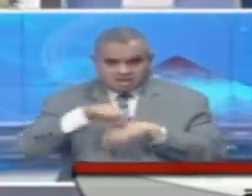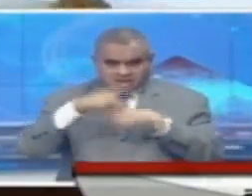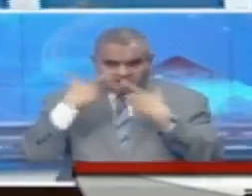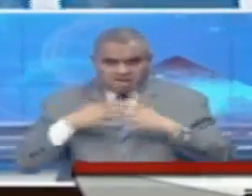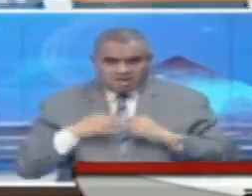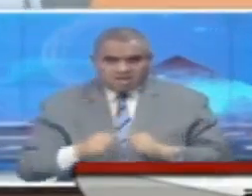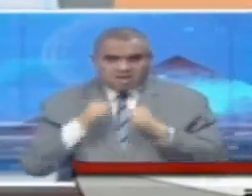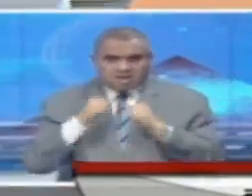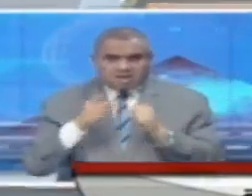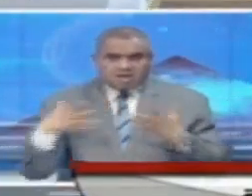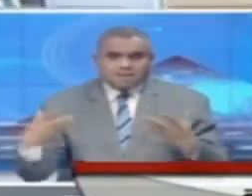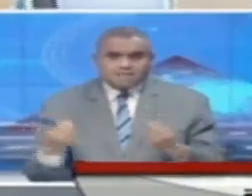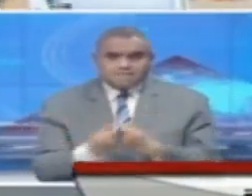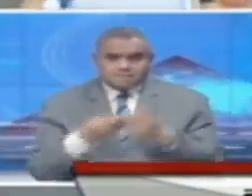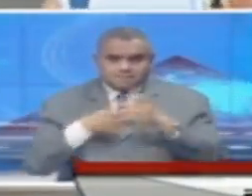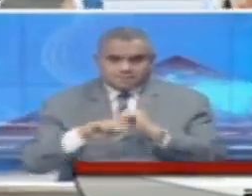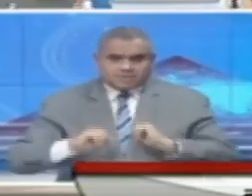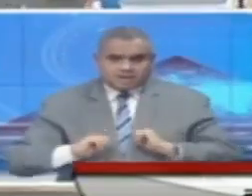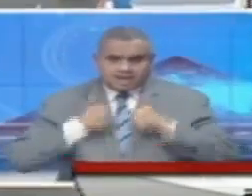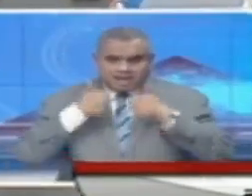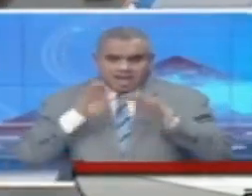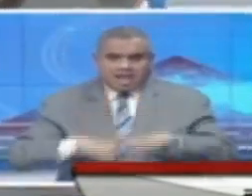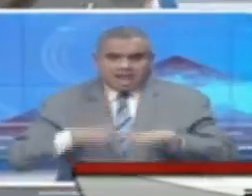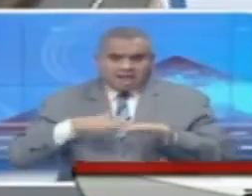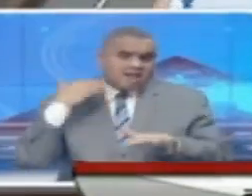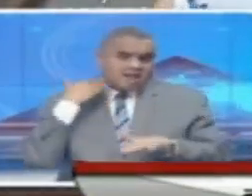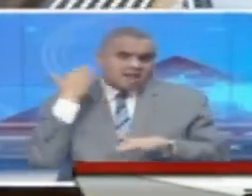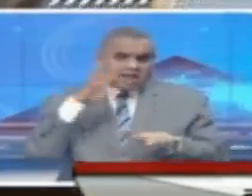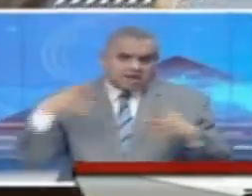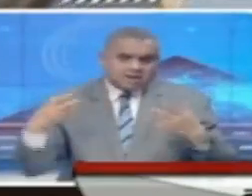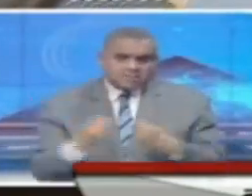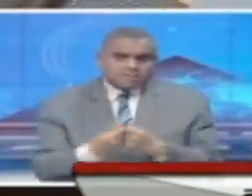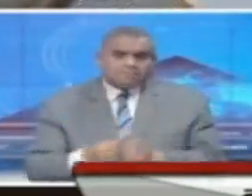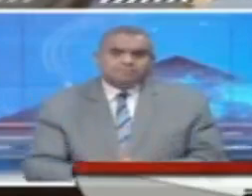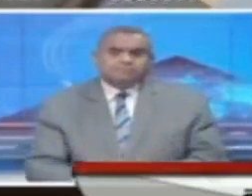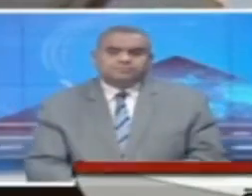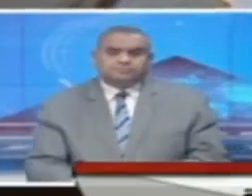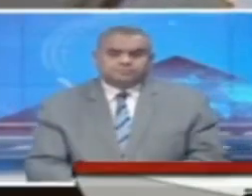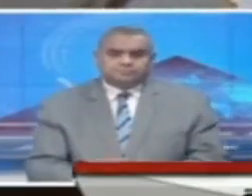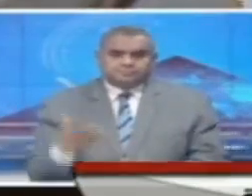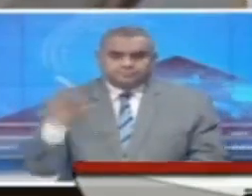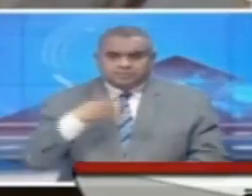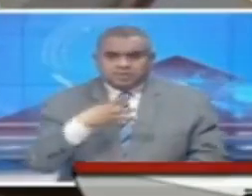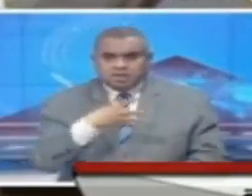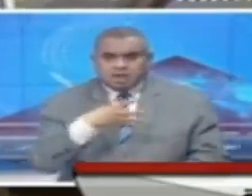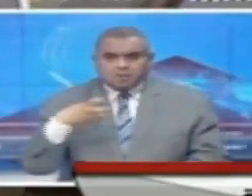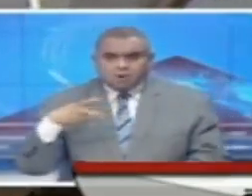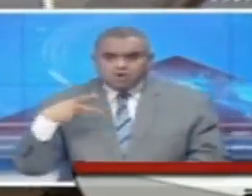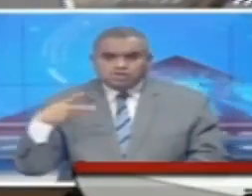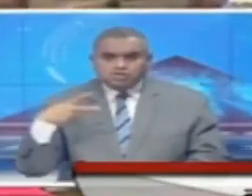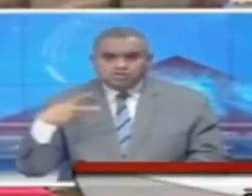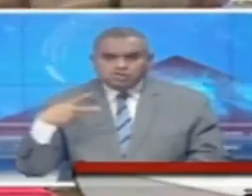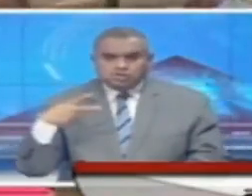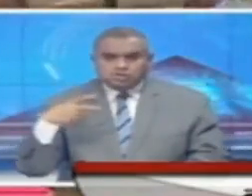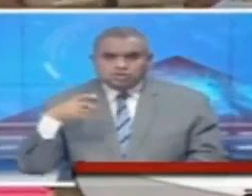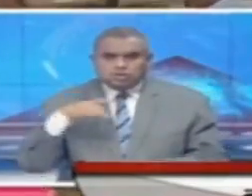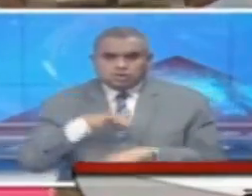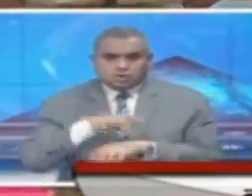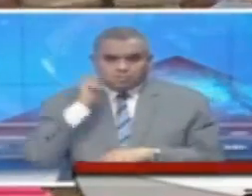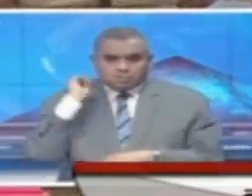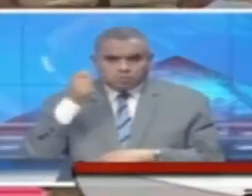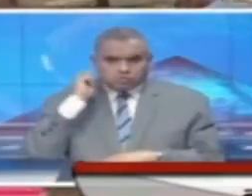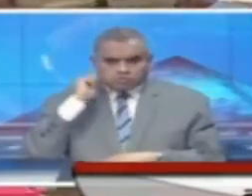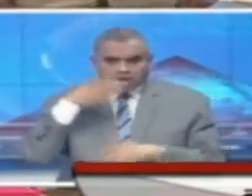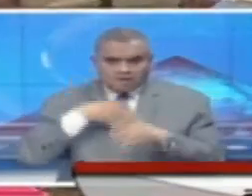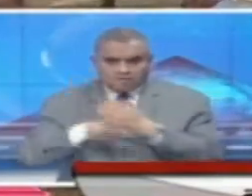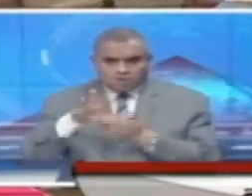الصحي للمشاركة في مبادرة حياة كريمة. هنعمل 24 مستشفى مركزي، وزي ما